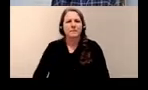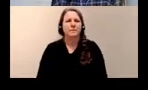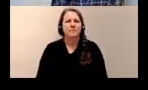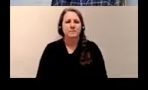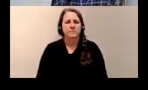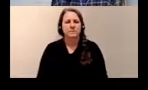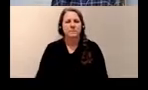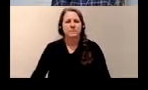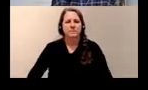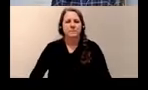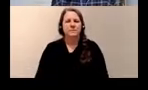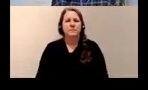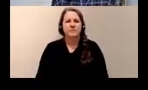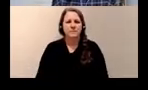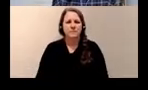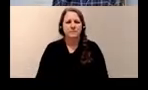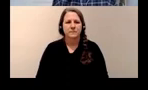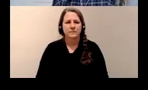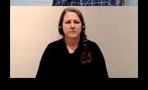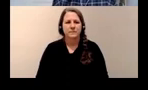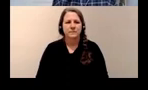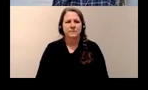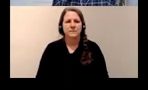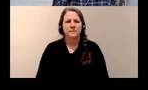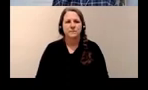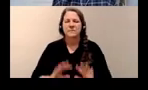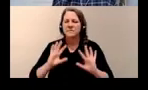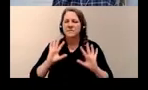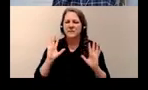genre de matière, hein, on a pu produire ou